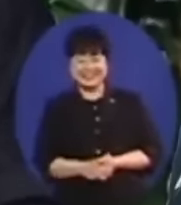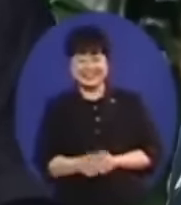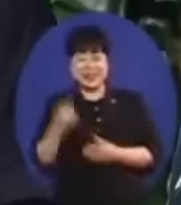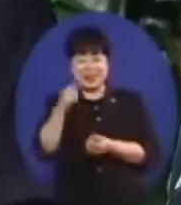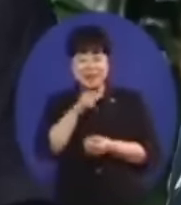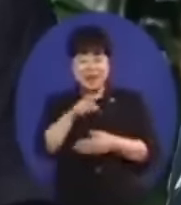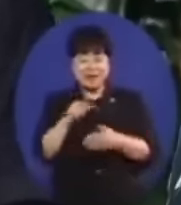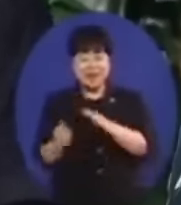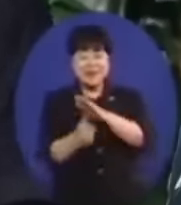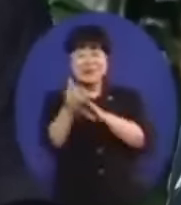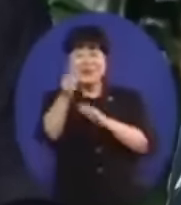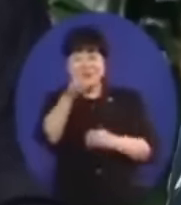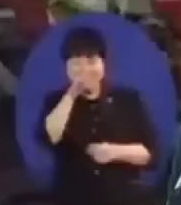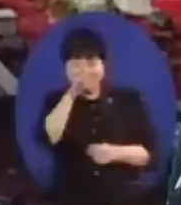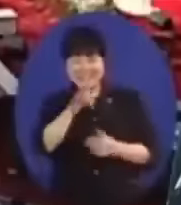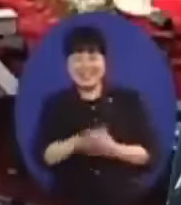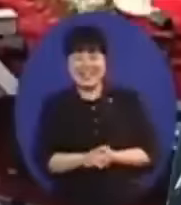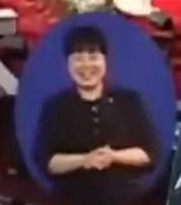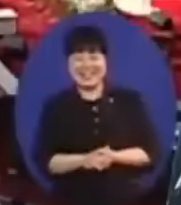마음에 큰 소원을 가지고